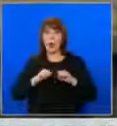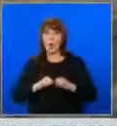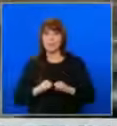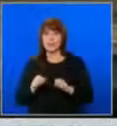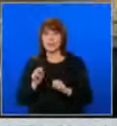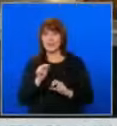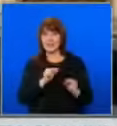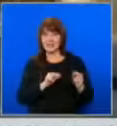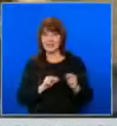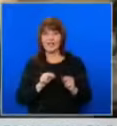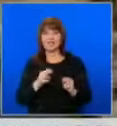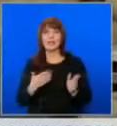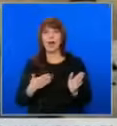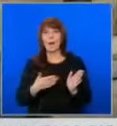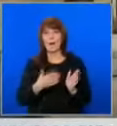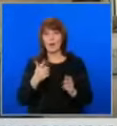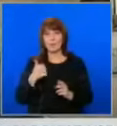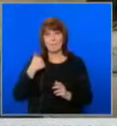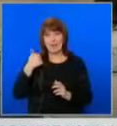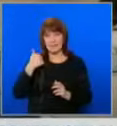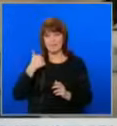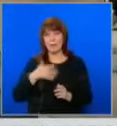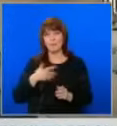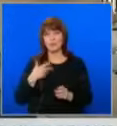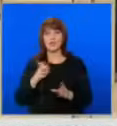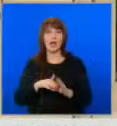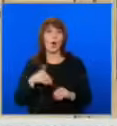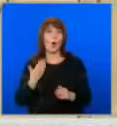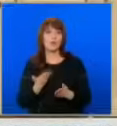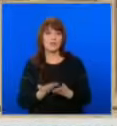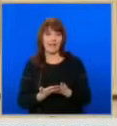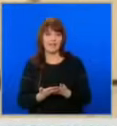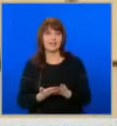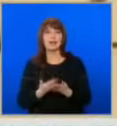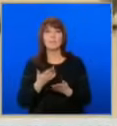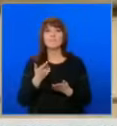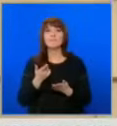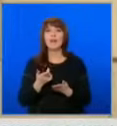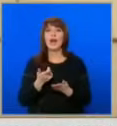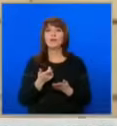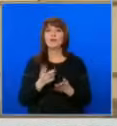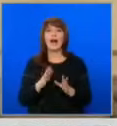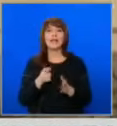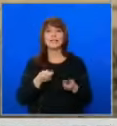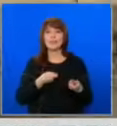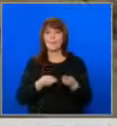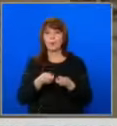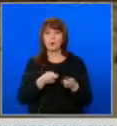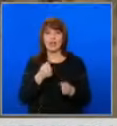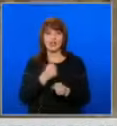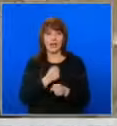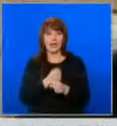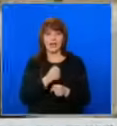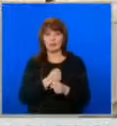съветници от групата на бсп за българия поискаха оставката на областния управител според тях това е саботаж на работата на